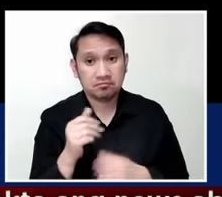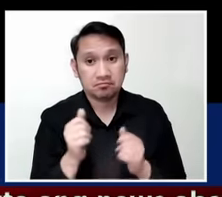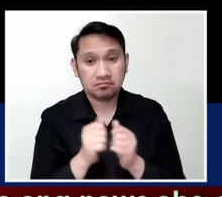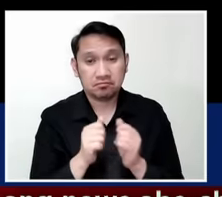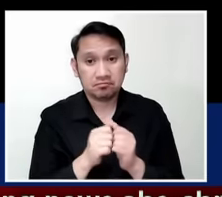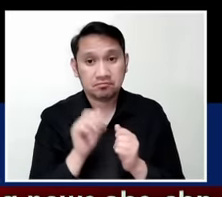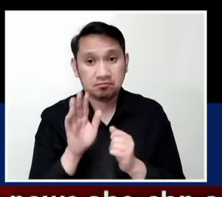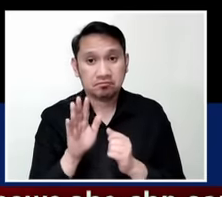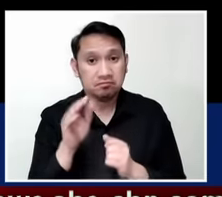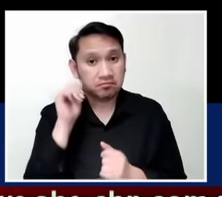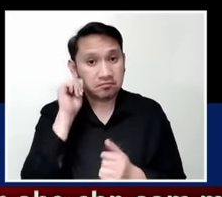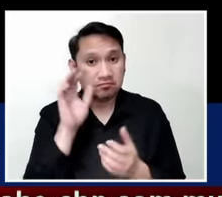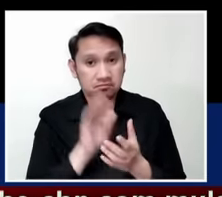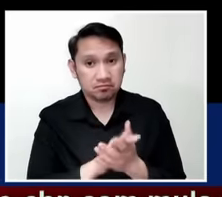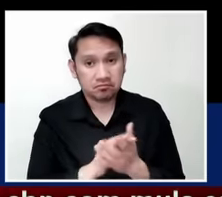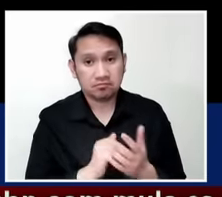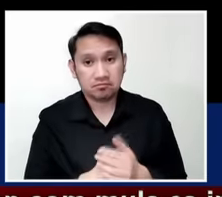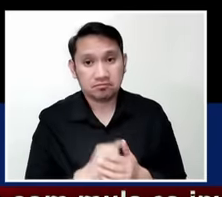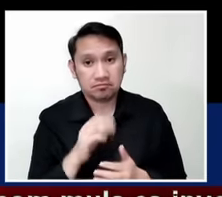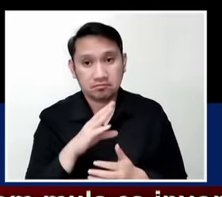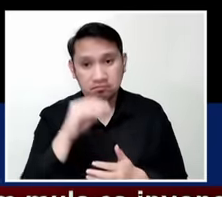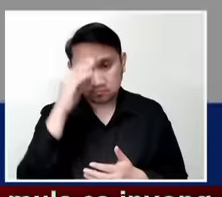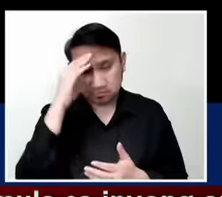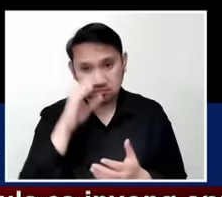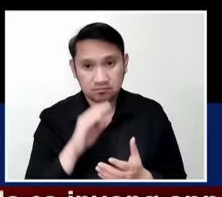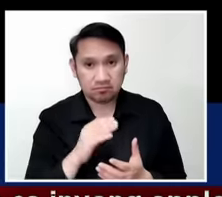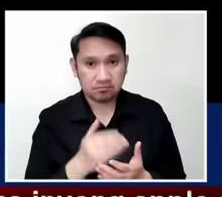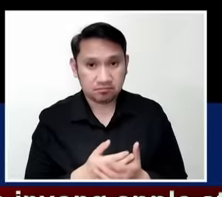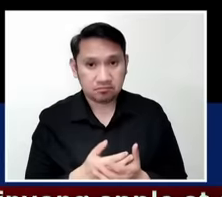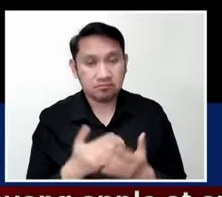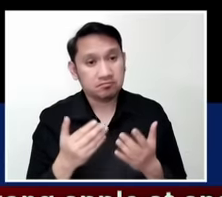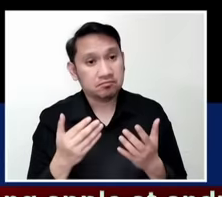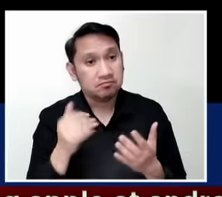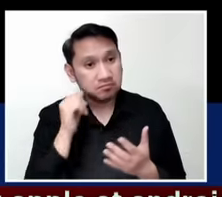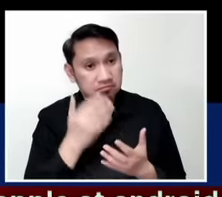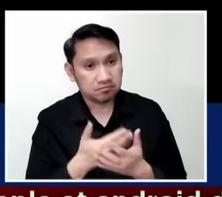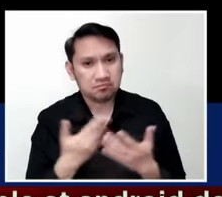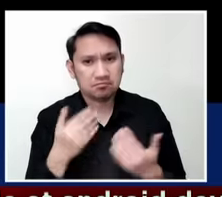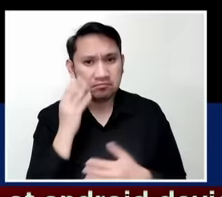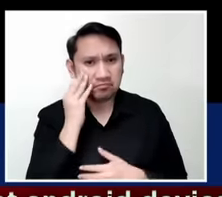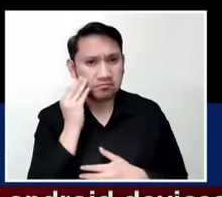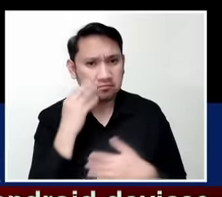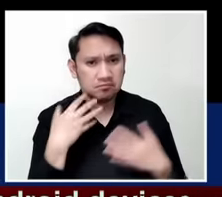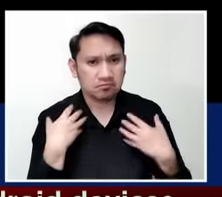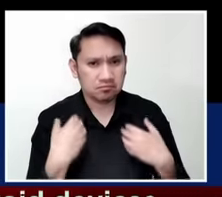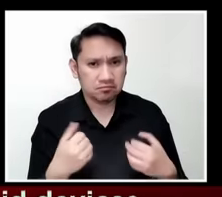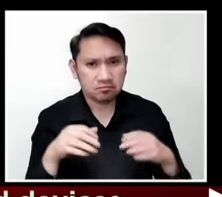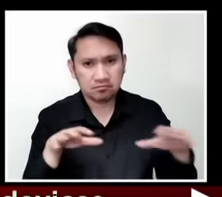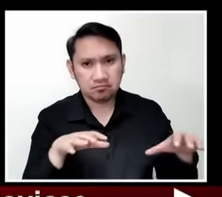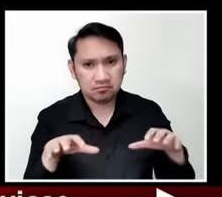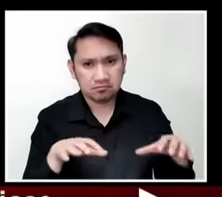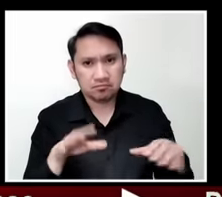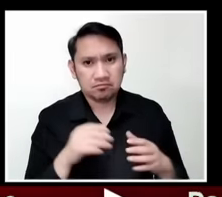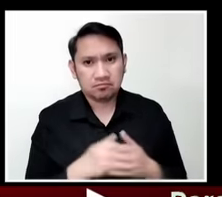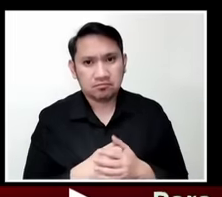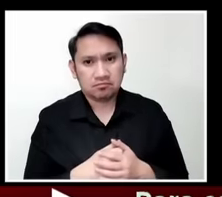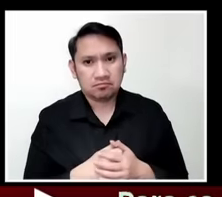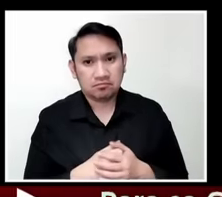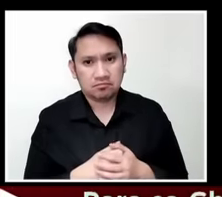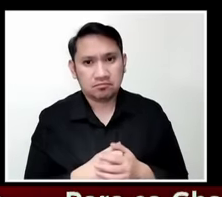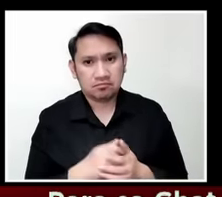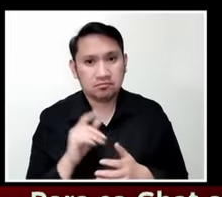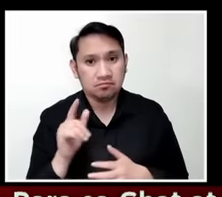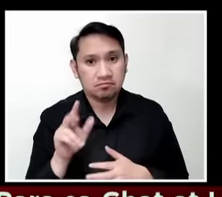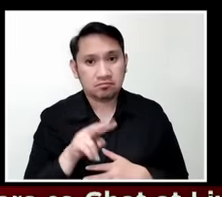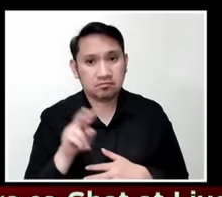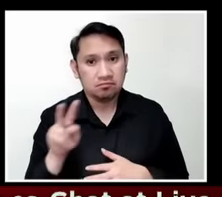ang kanyang misis na si Maia at anak ni si Sarina. Ito'y matapos silang maranasan ang malakas na lindol na tumama sa Japan. Nasa 22nd